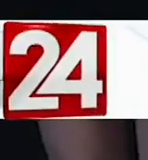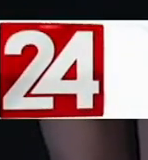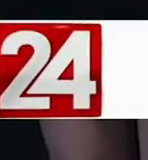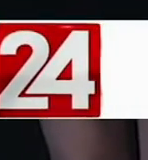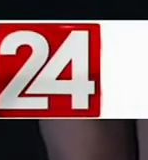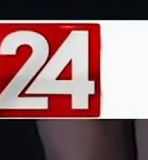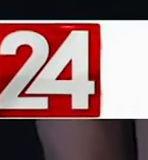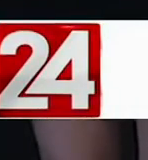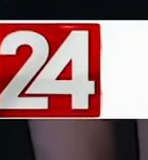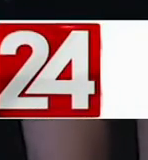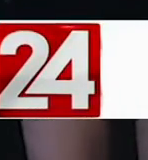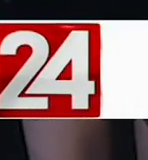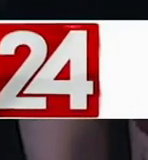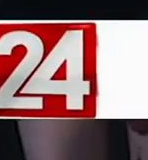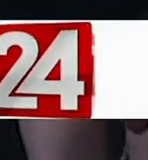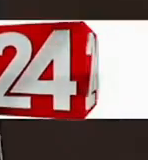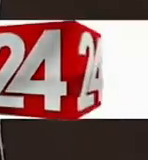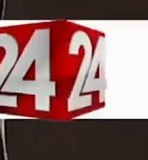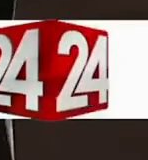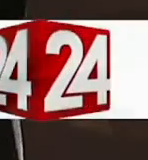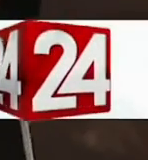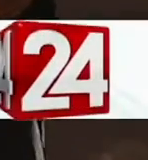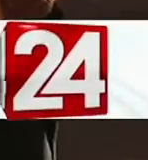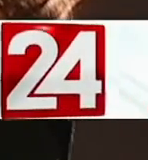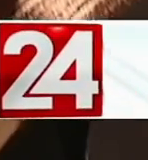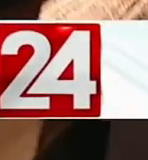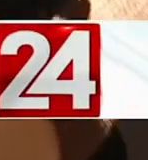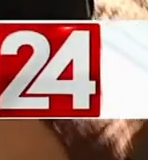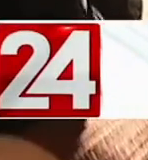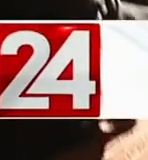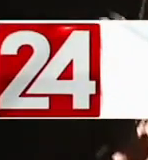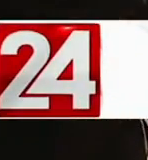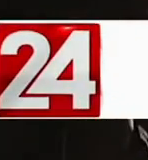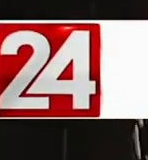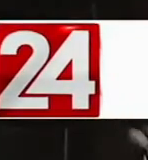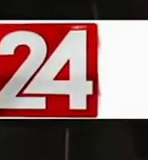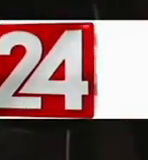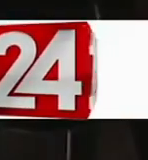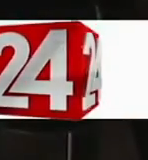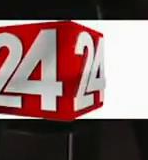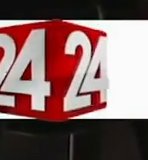Love Is Caught in His Arms. Makikilala nyo na!